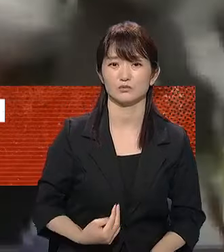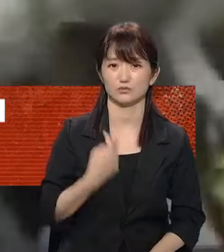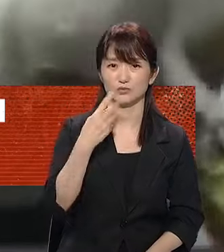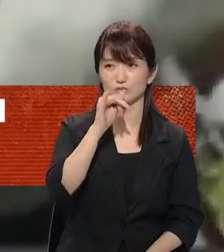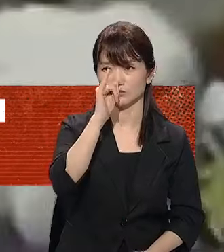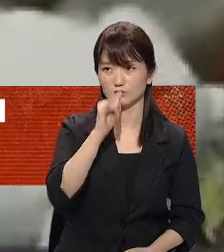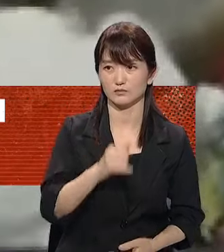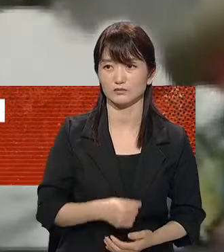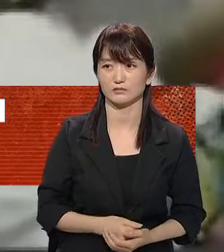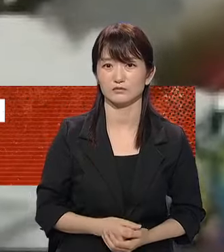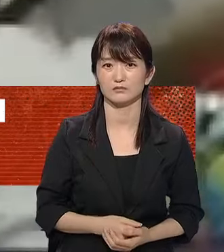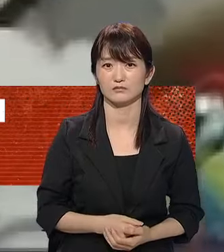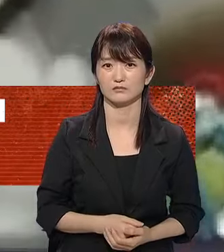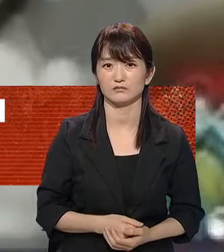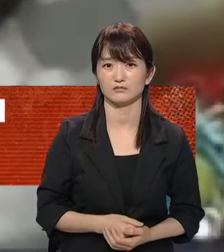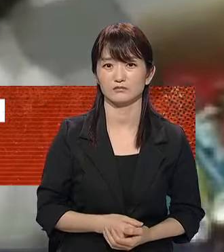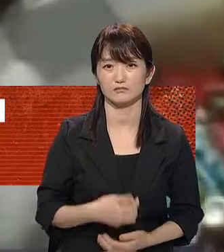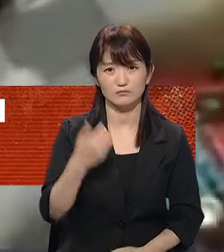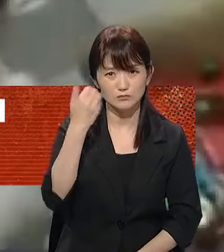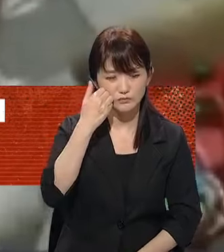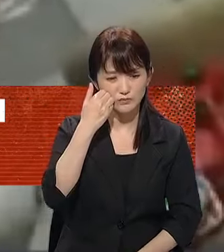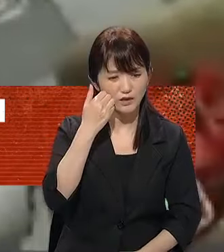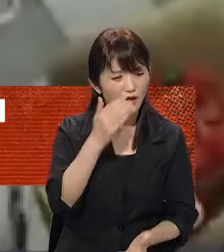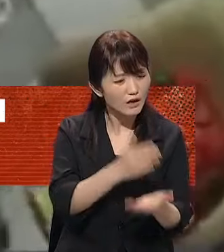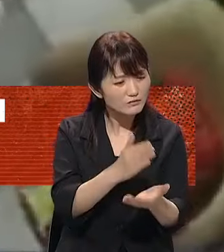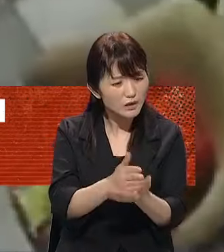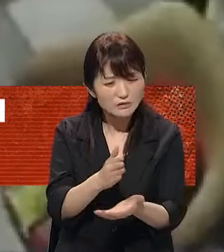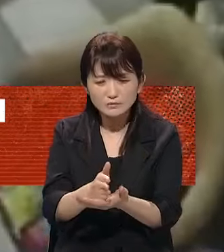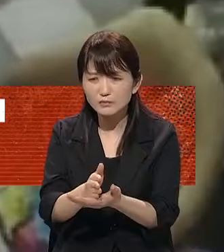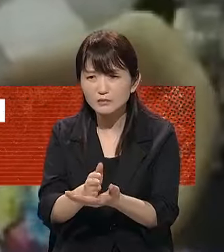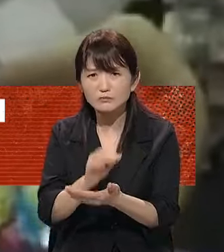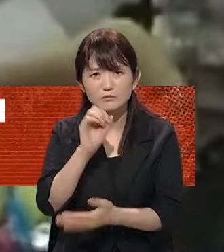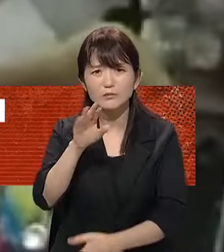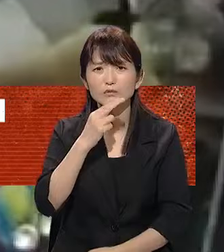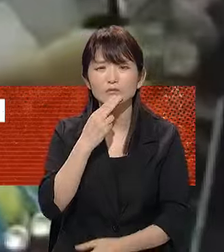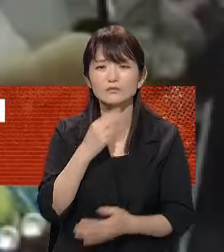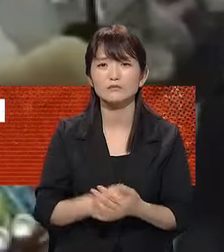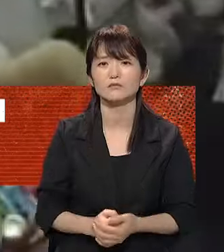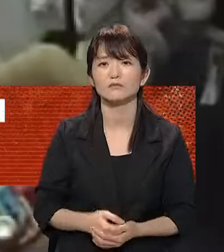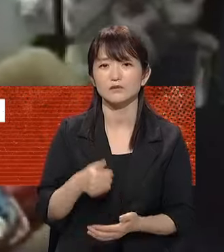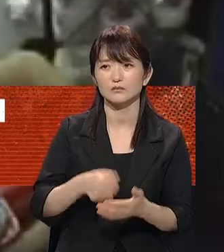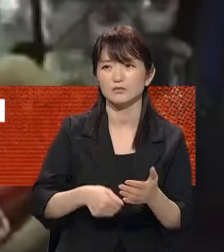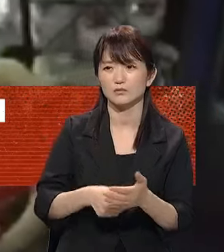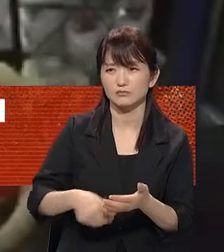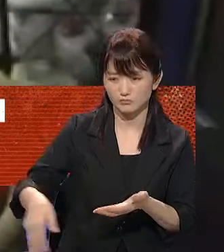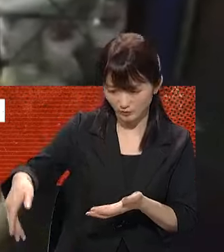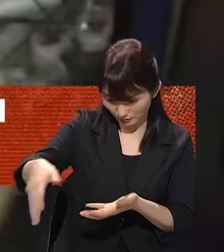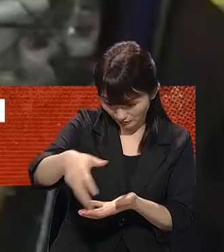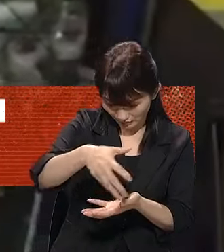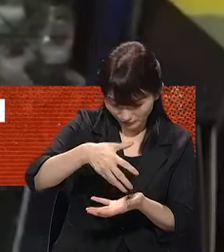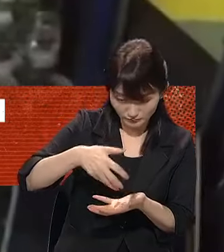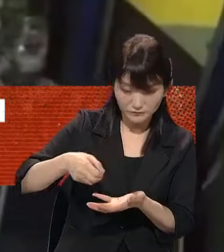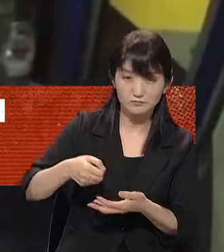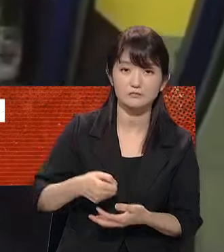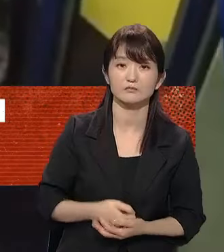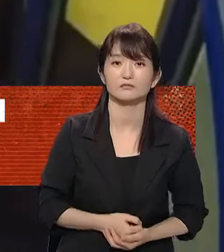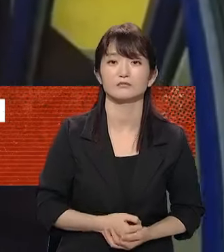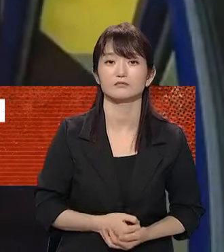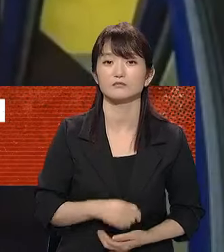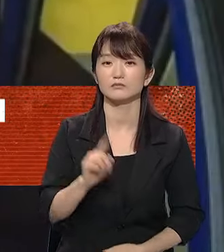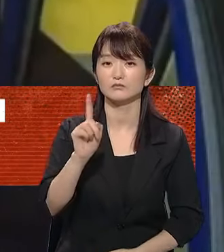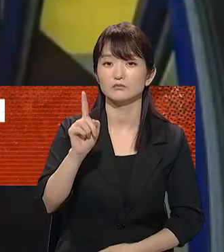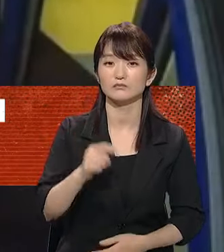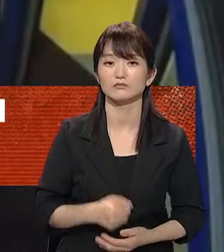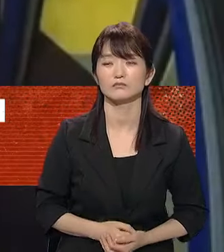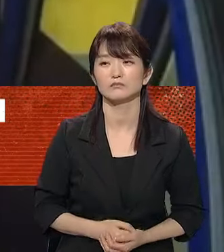친구도 있어요. 아 그런데 이거를 누가 하나 말리거나 지적하는 사람도 없이 마구잡이로 물건을 챙기다 여령들이 없습니다. 뭐해?